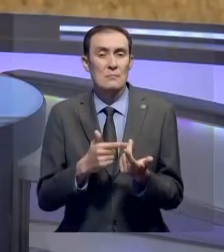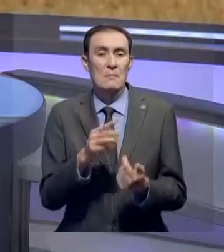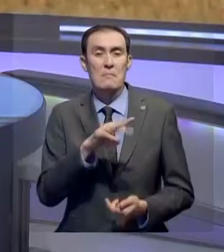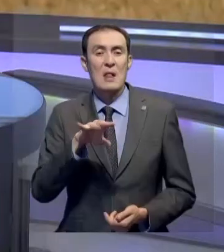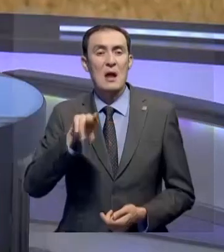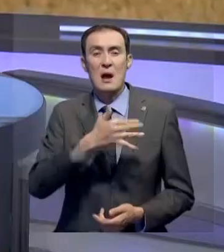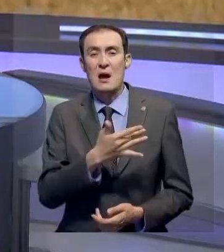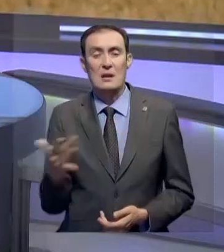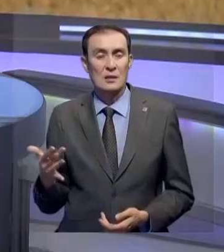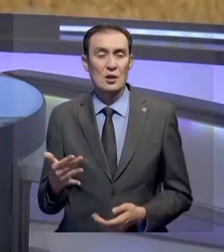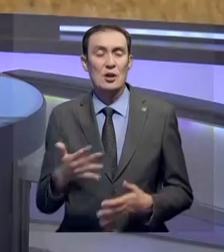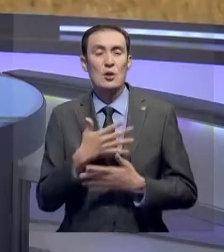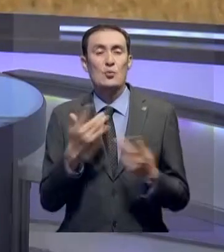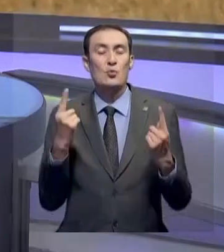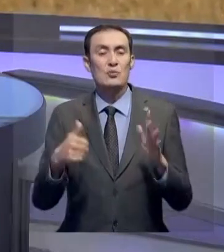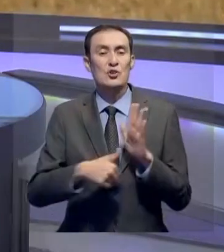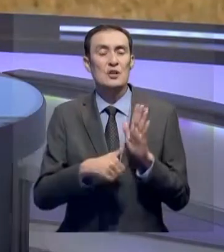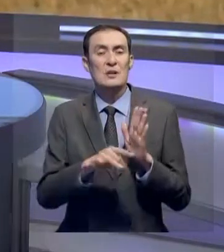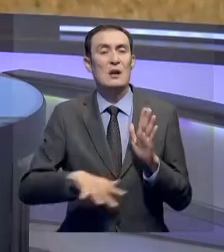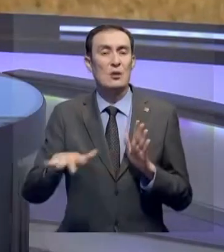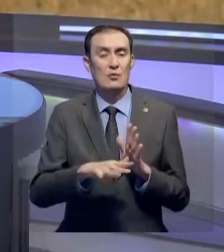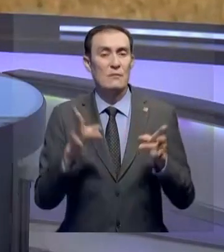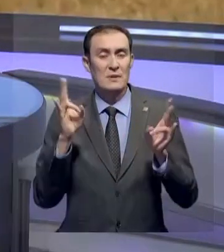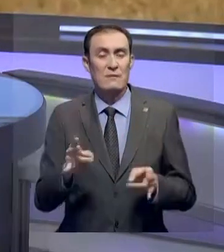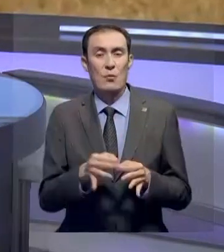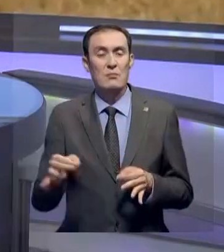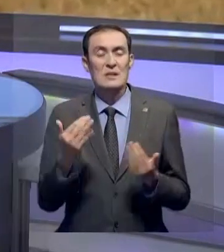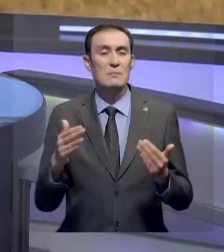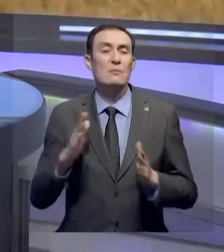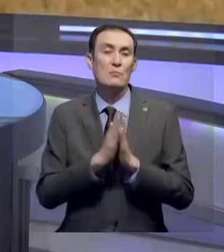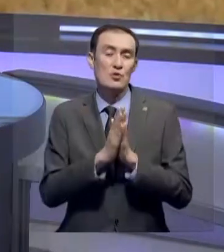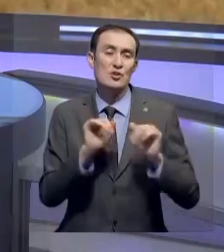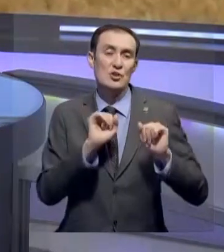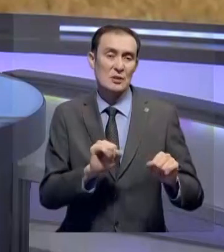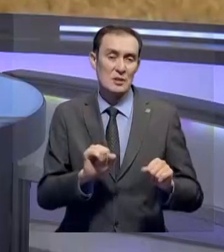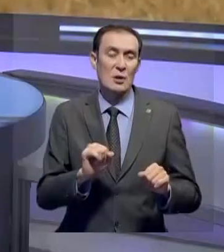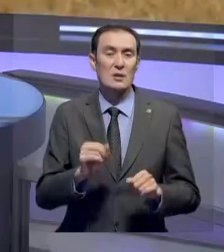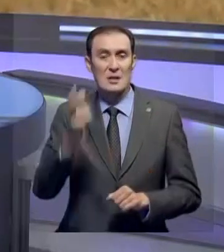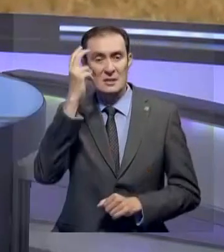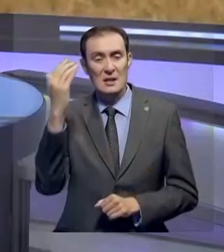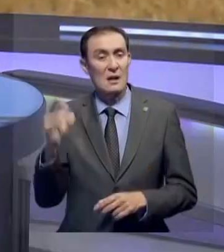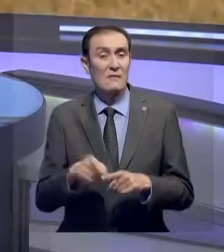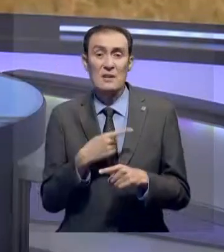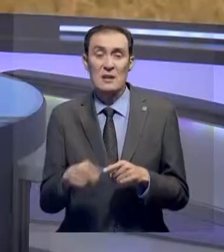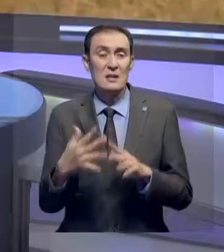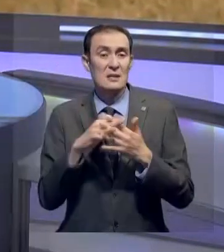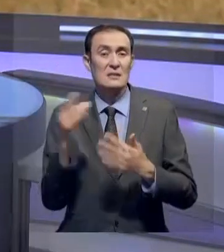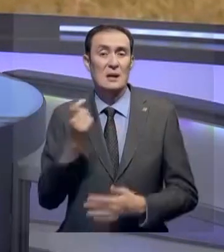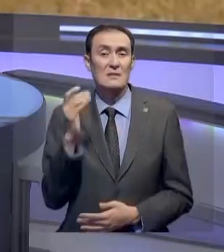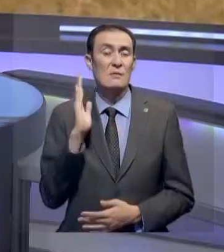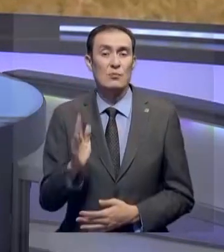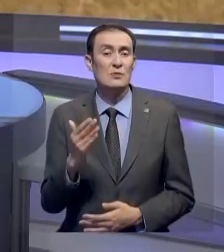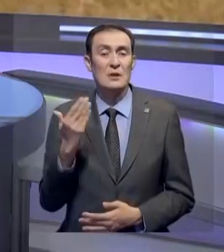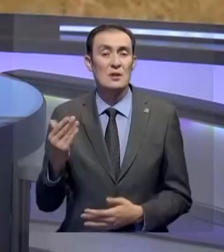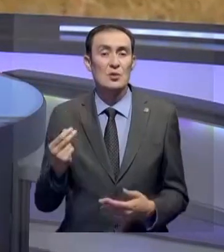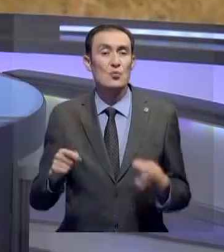всего пострадали 6 зерносеющих районов области. Теперь хлеборобы просят защитить посевы от сайгаков, иначе сельское хозяйство